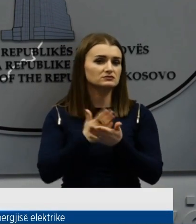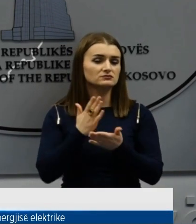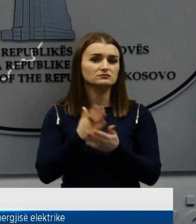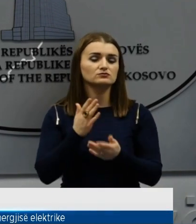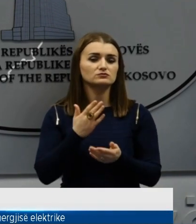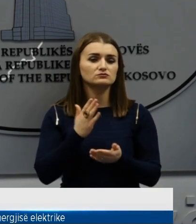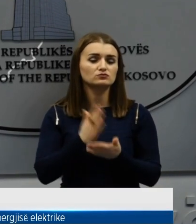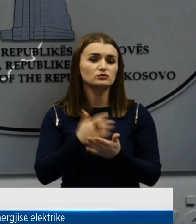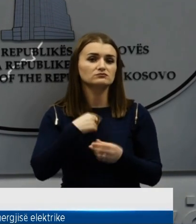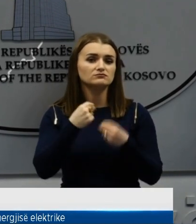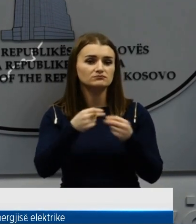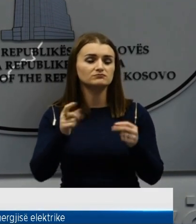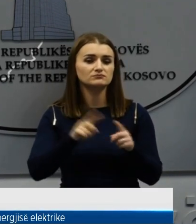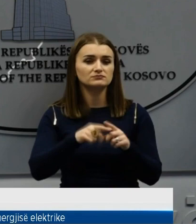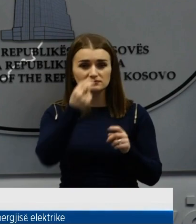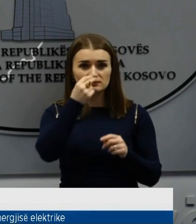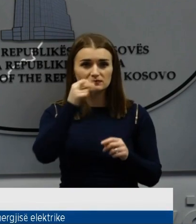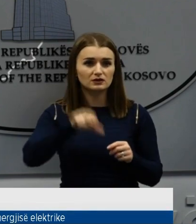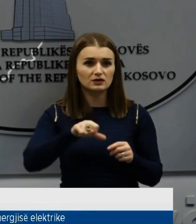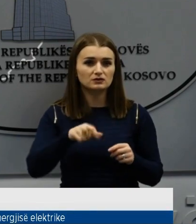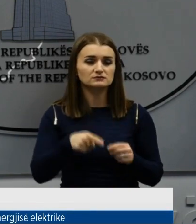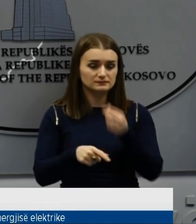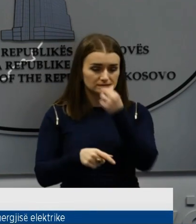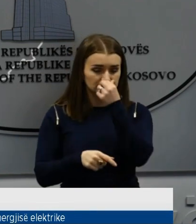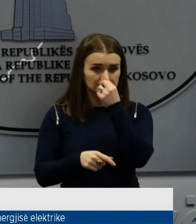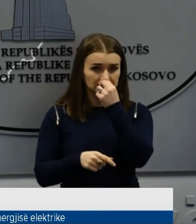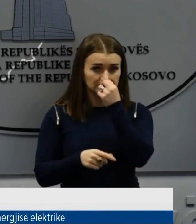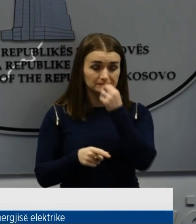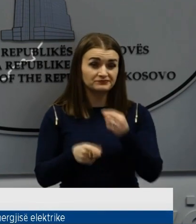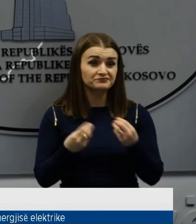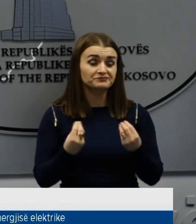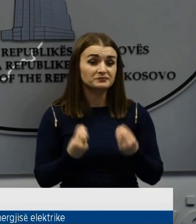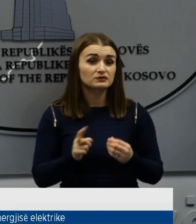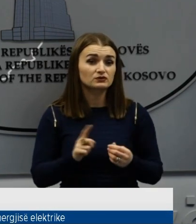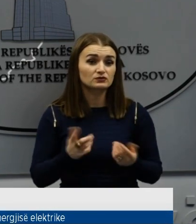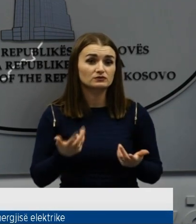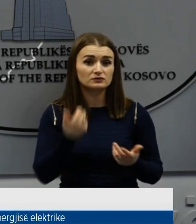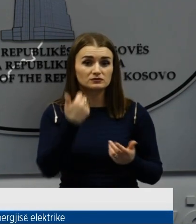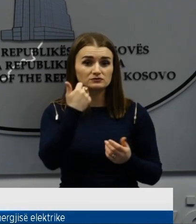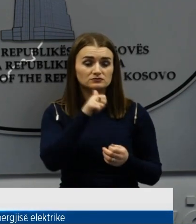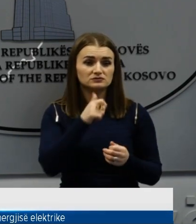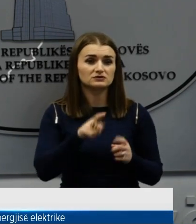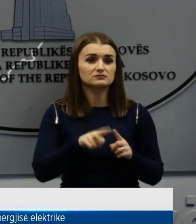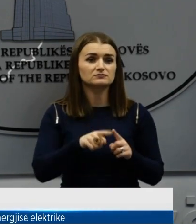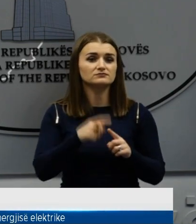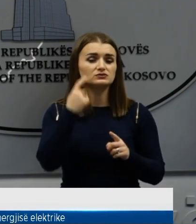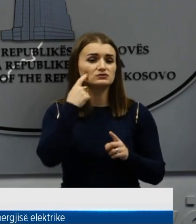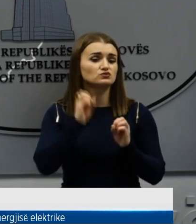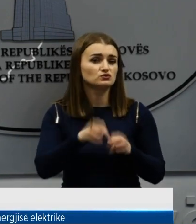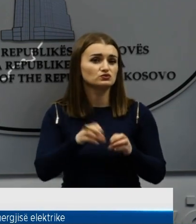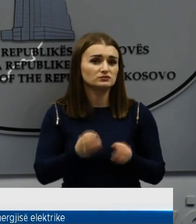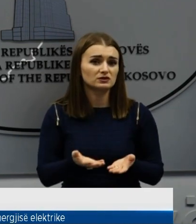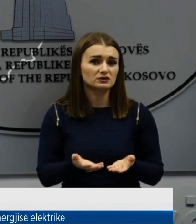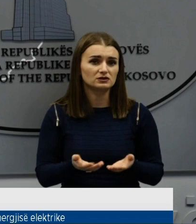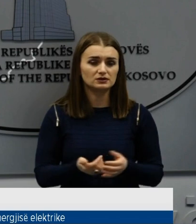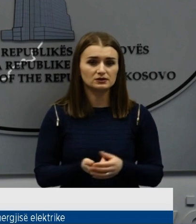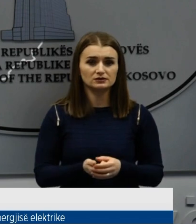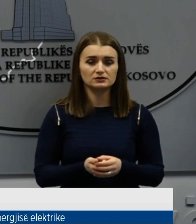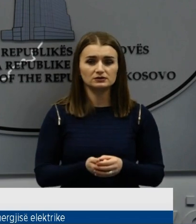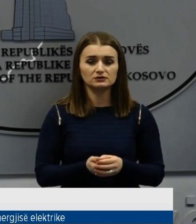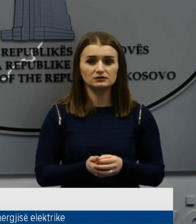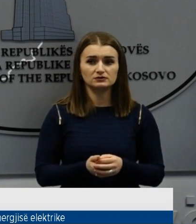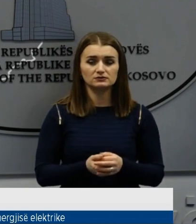është një burim fosil nga i cili duhet të parashohim të ikim edhe ashtu, dhe sa ka kuptim që ne